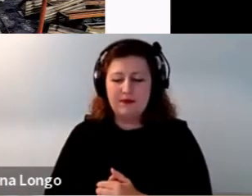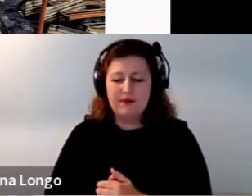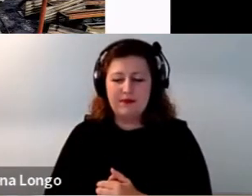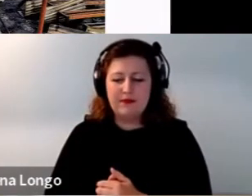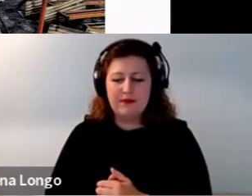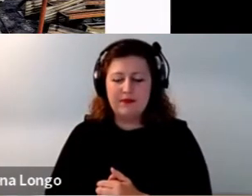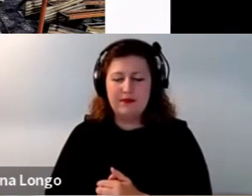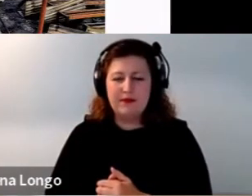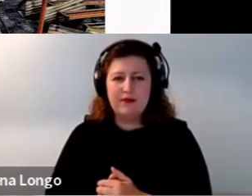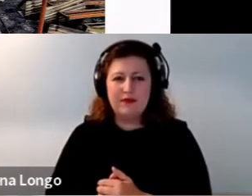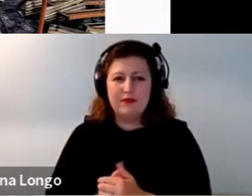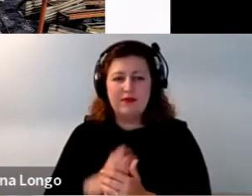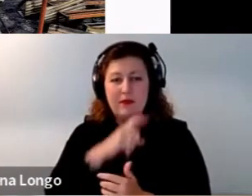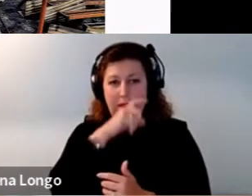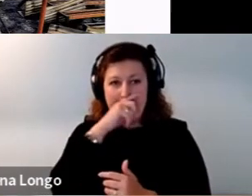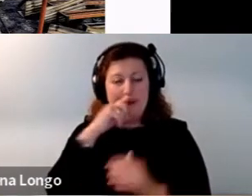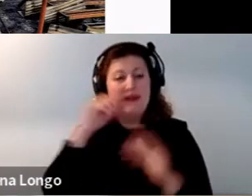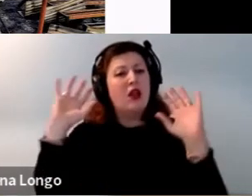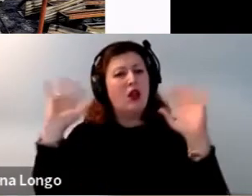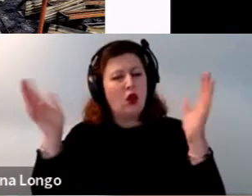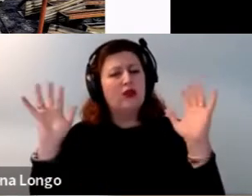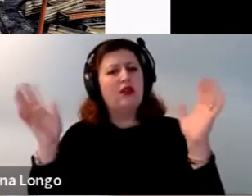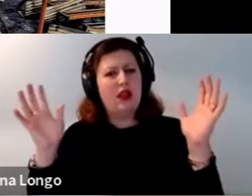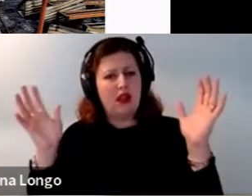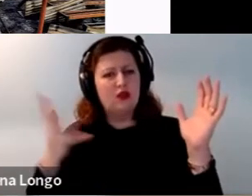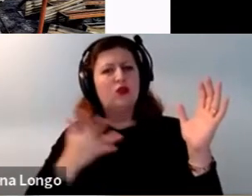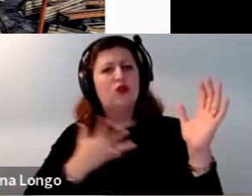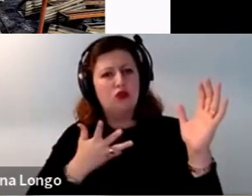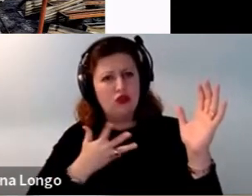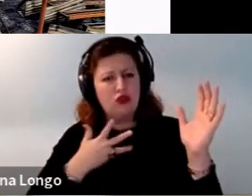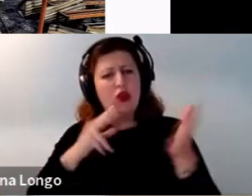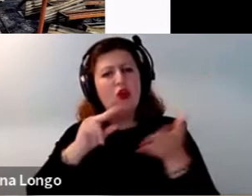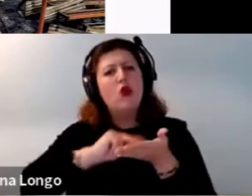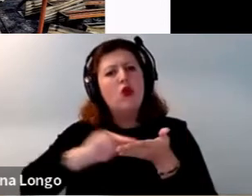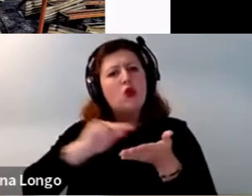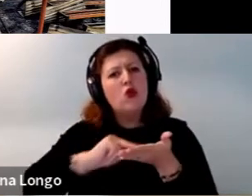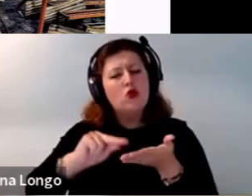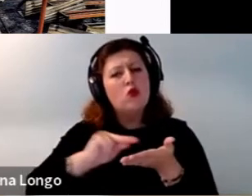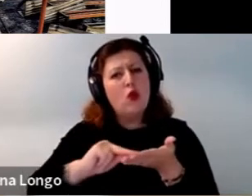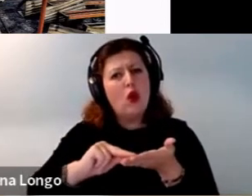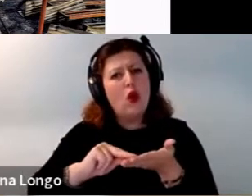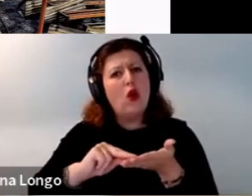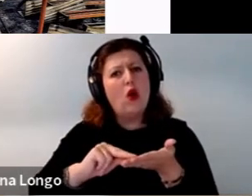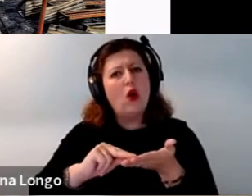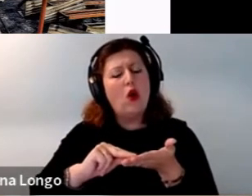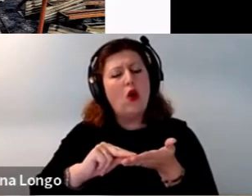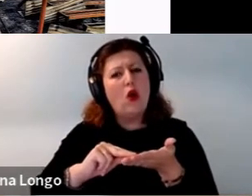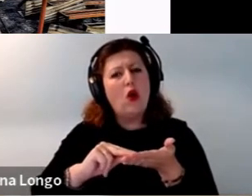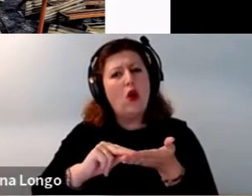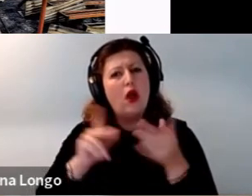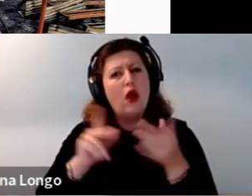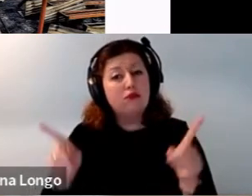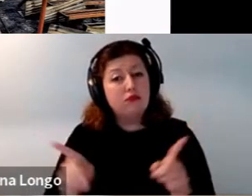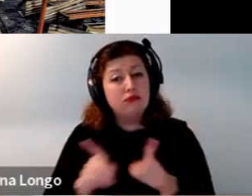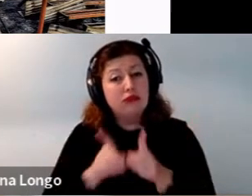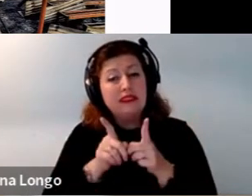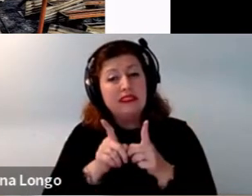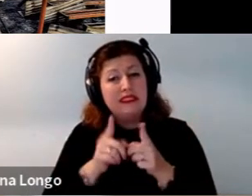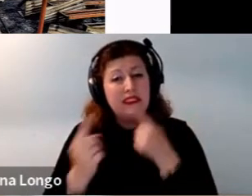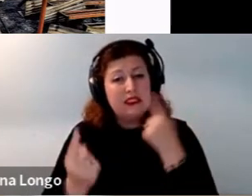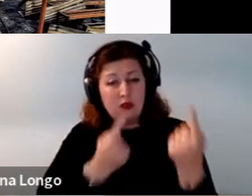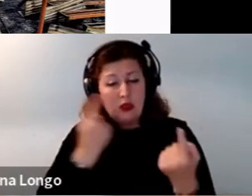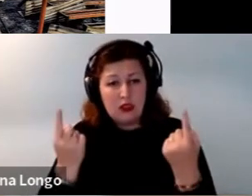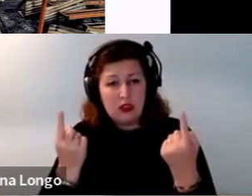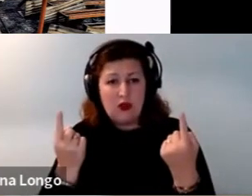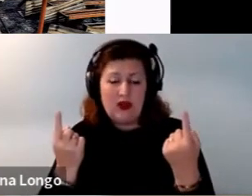Ci sono contesti dove fare scuola si esercita in condizioni drammatiche, qui ne avete